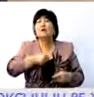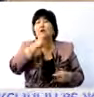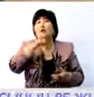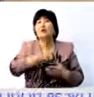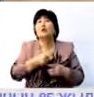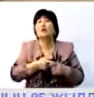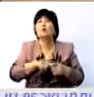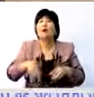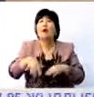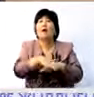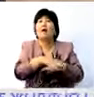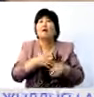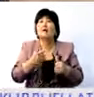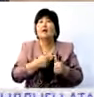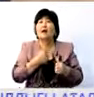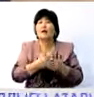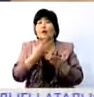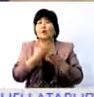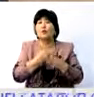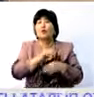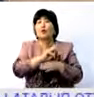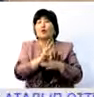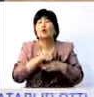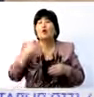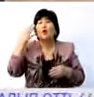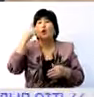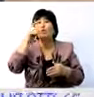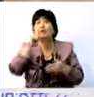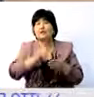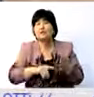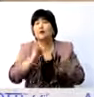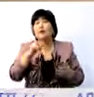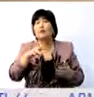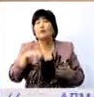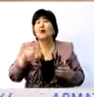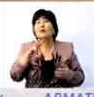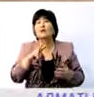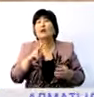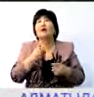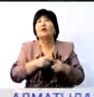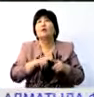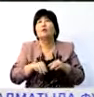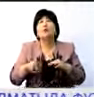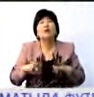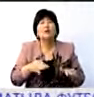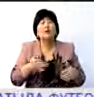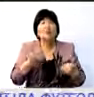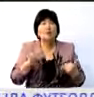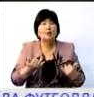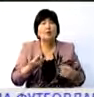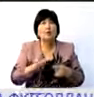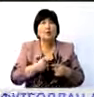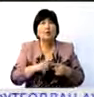туған халқының атына өзі ұлықтаған үміт сенім иманға қылаудай ақау түсірмеді. Ол түрік